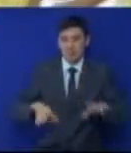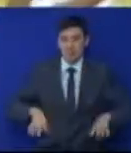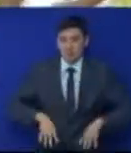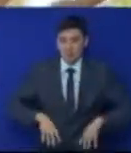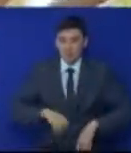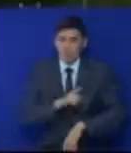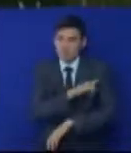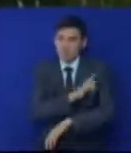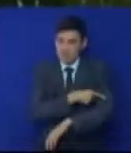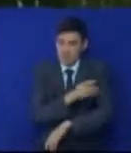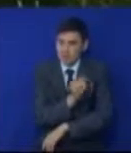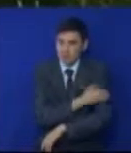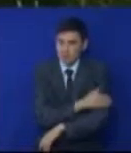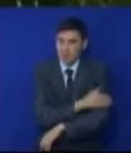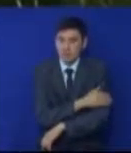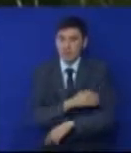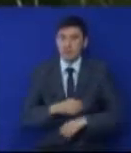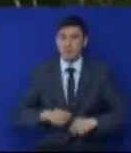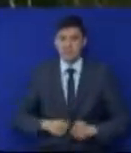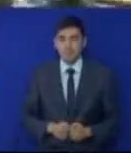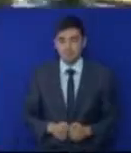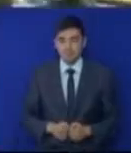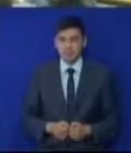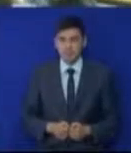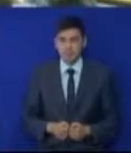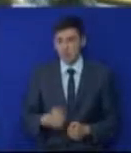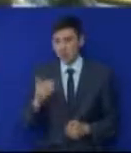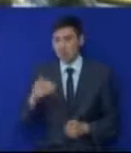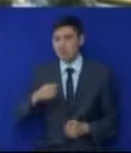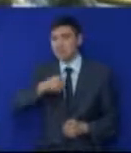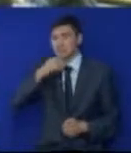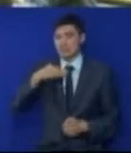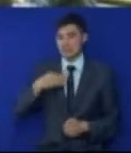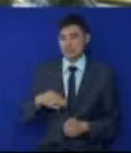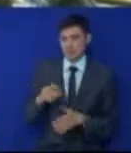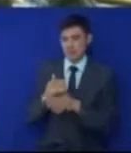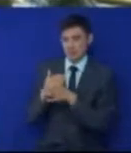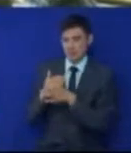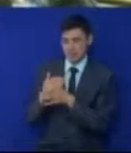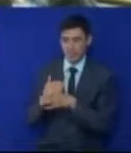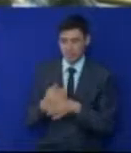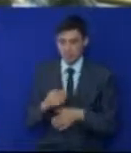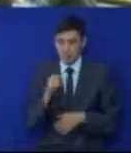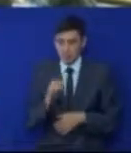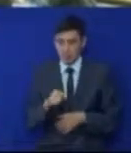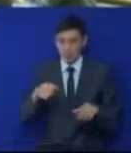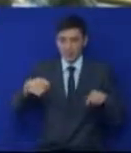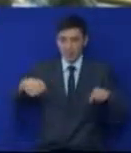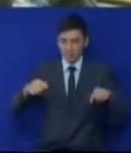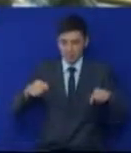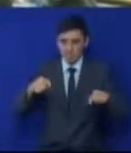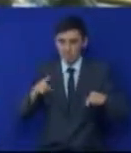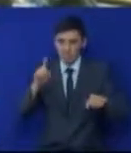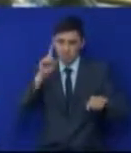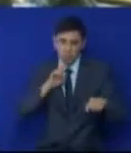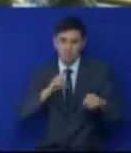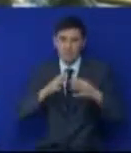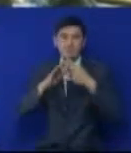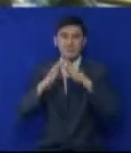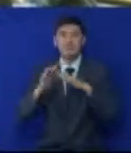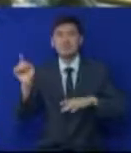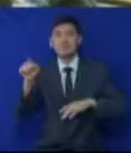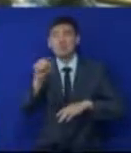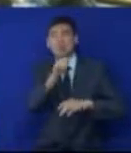Оны құрауға тұңғышы бегарыс көмектескен. Жол талғамайтын көлік деп те саналады. Және де бұл